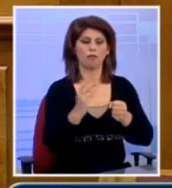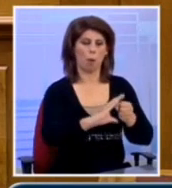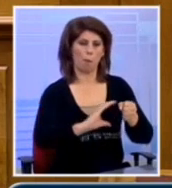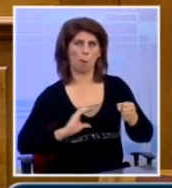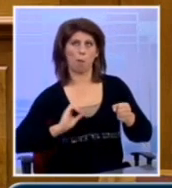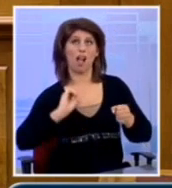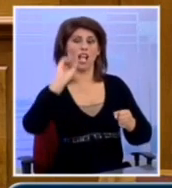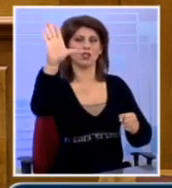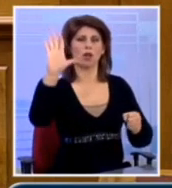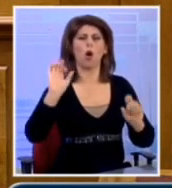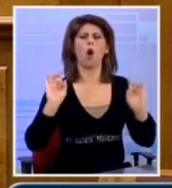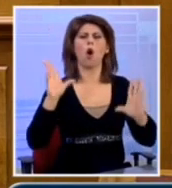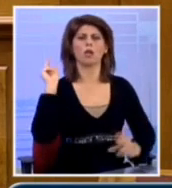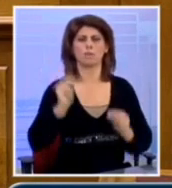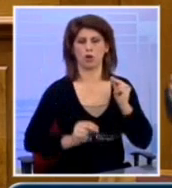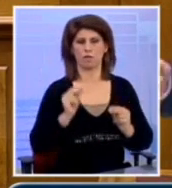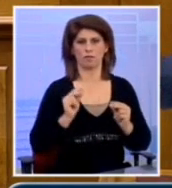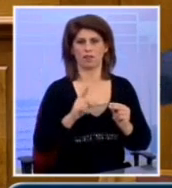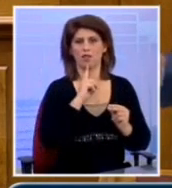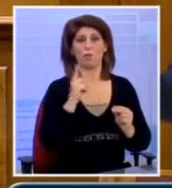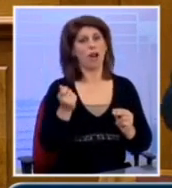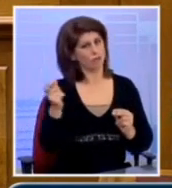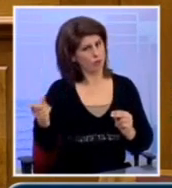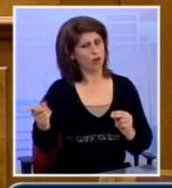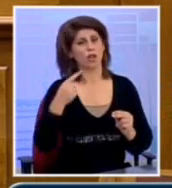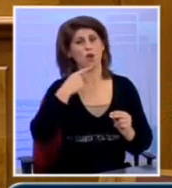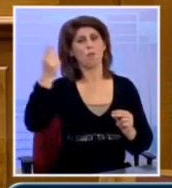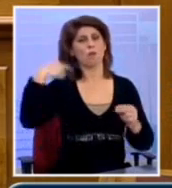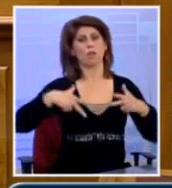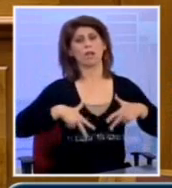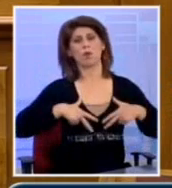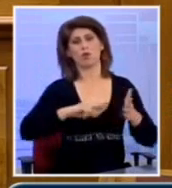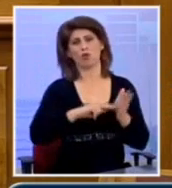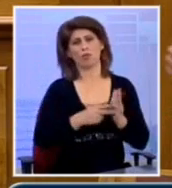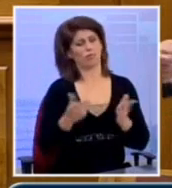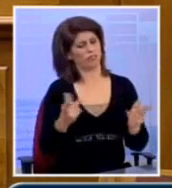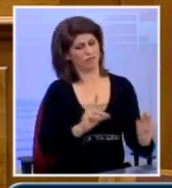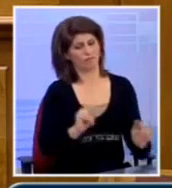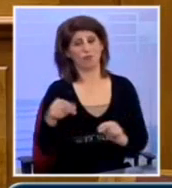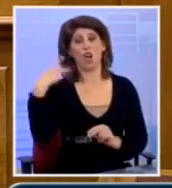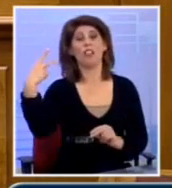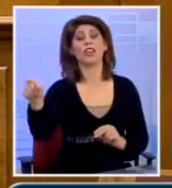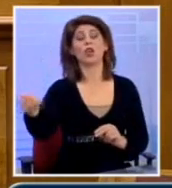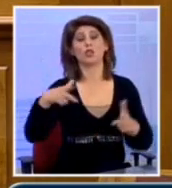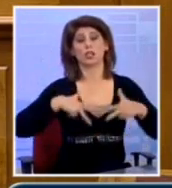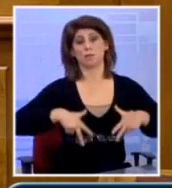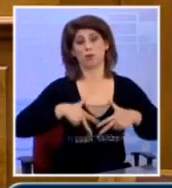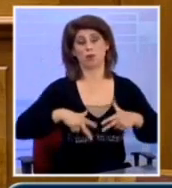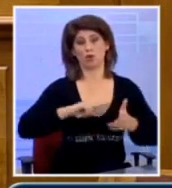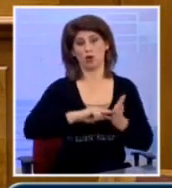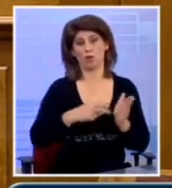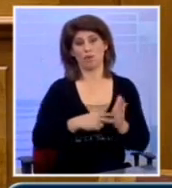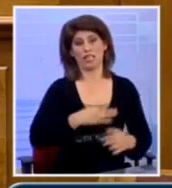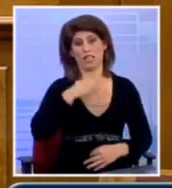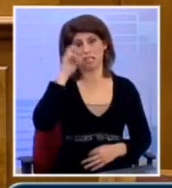εξωτερικό ανενόχλητοι. Σαν αυτά που έκανε και ο προηγούμενος Υπουργός των Οικονομικών, ο δικός σας Υπουργός των Οικονομικών,